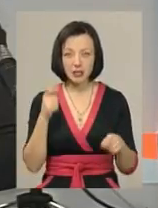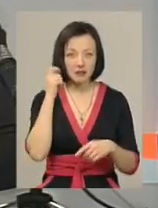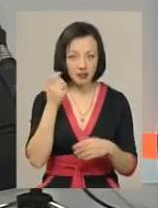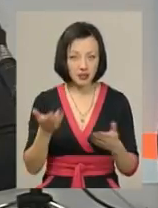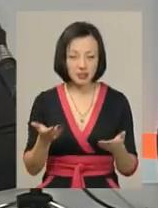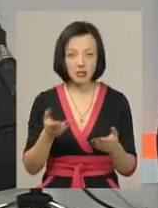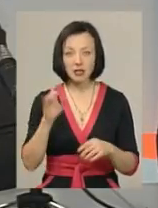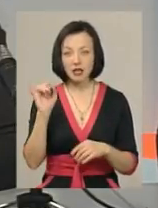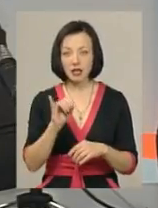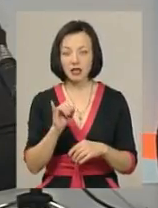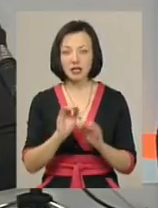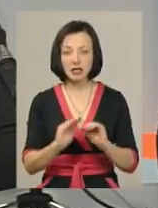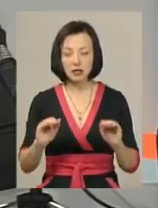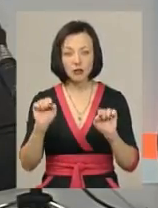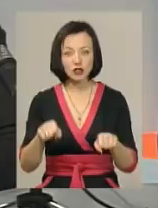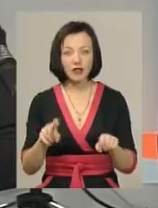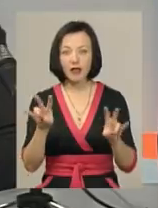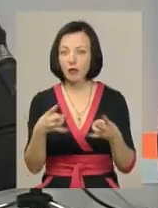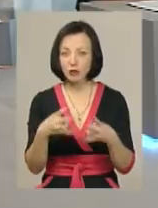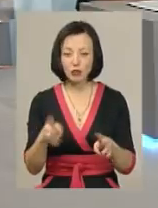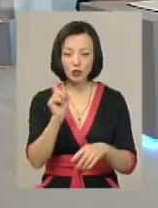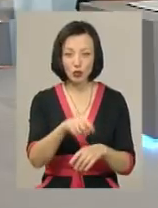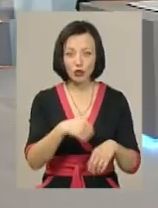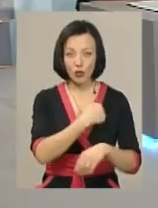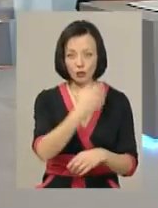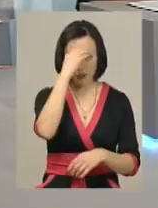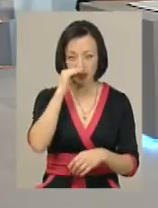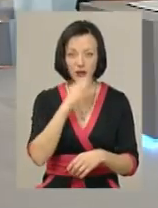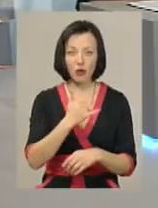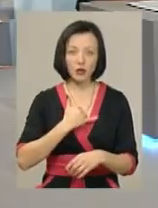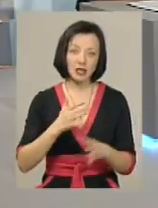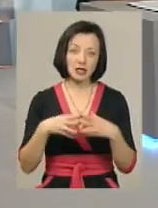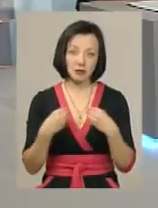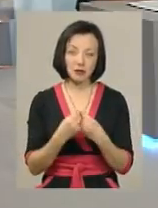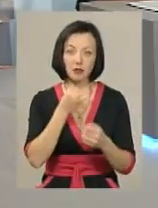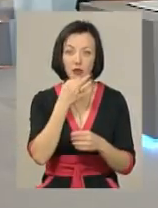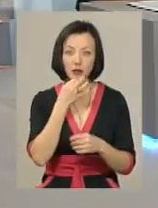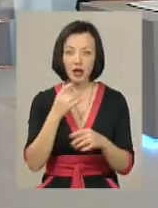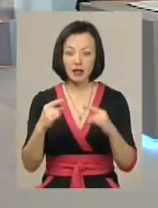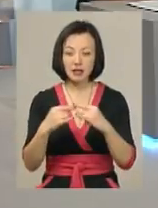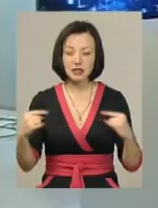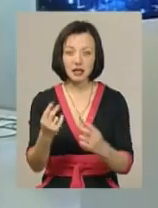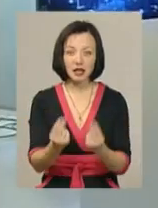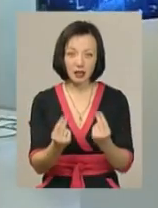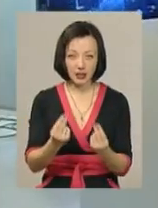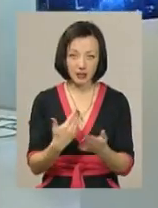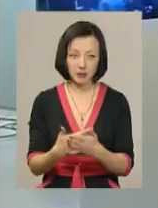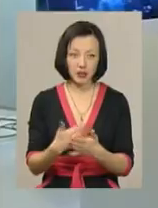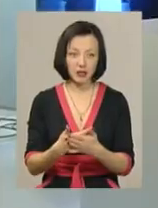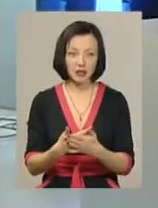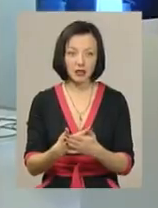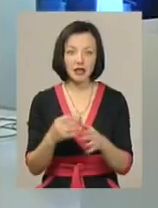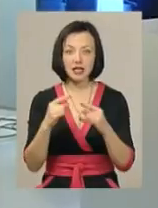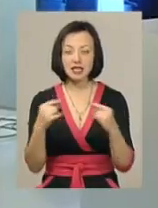віці Да і що діти можливо не потребують Того Чого хочуть батьки от в наші в сім'ї дуже полюбляють настільні ігри да і